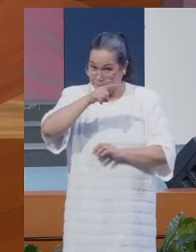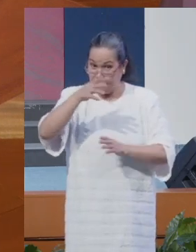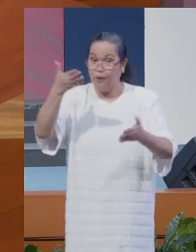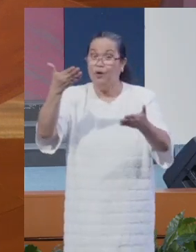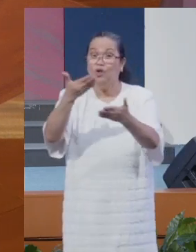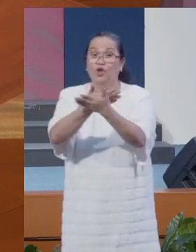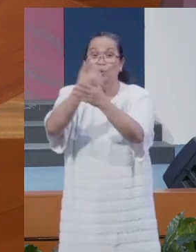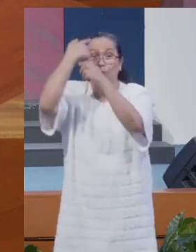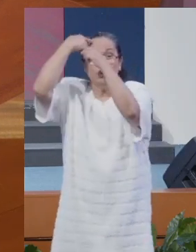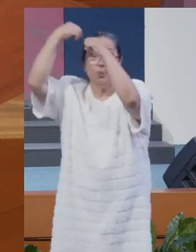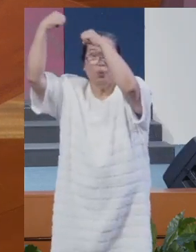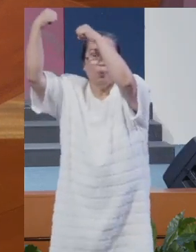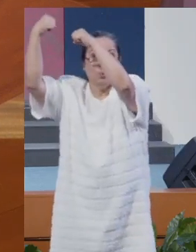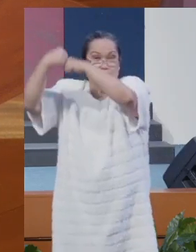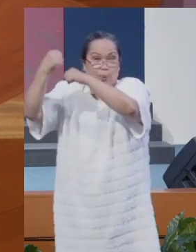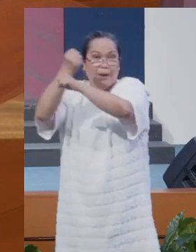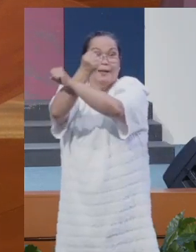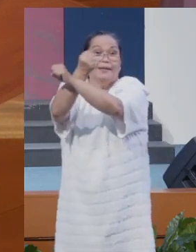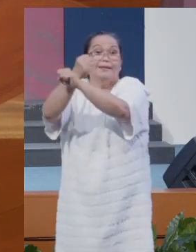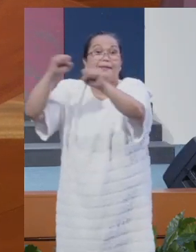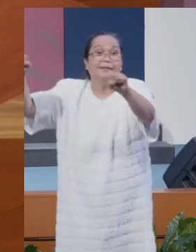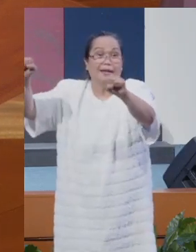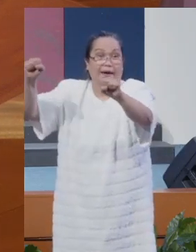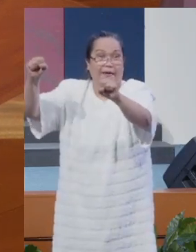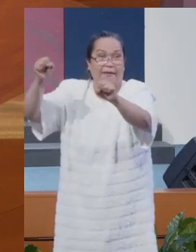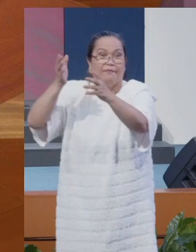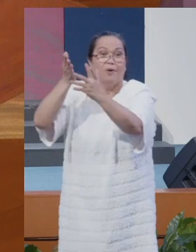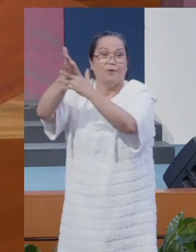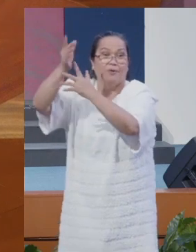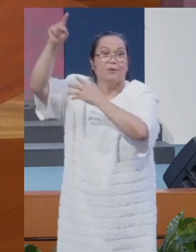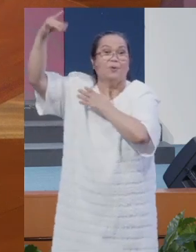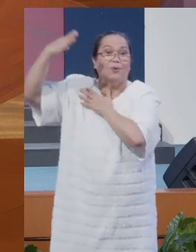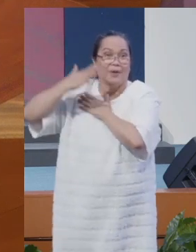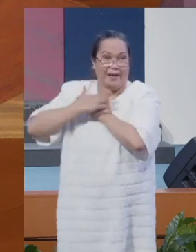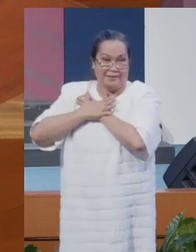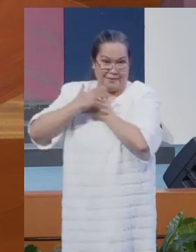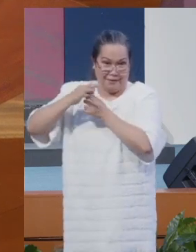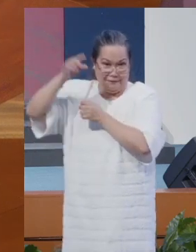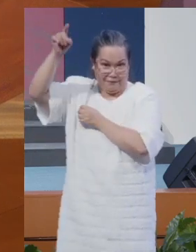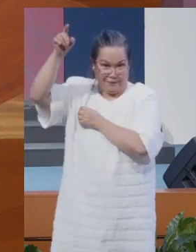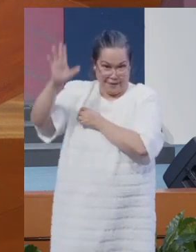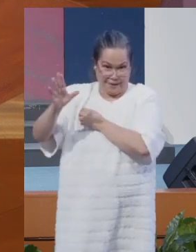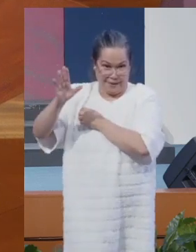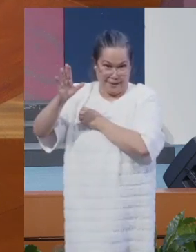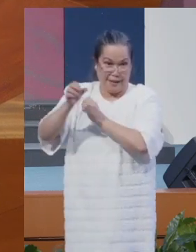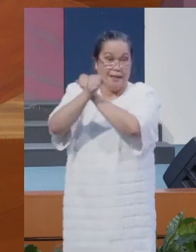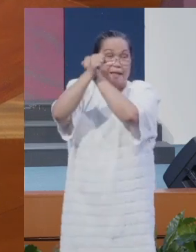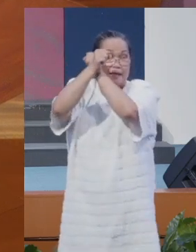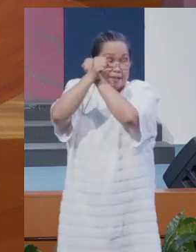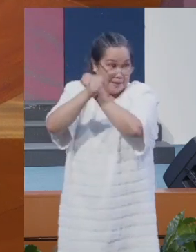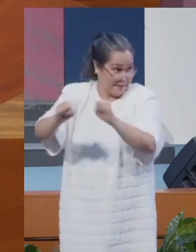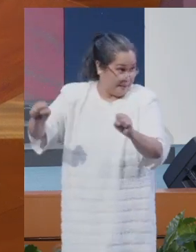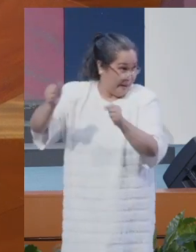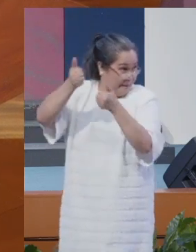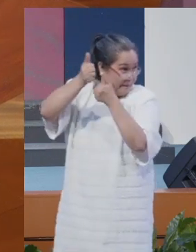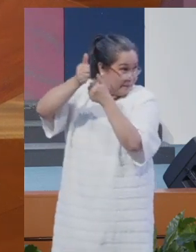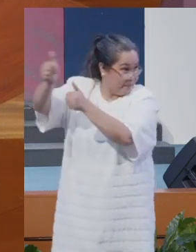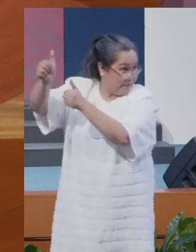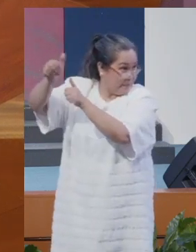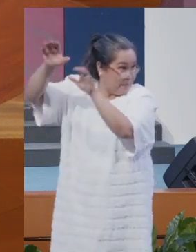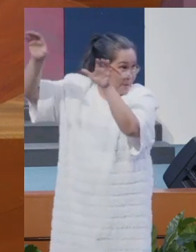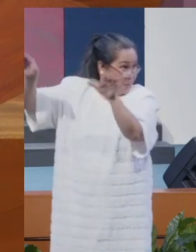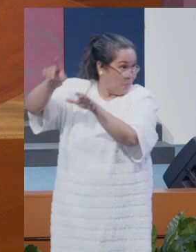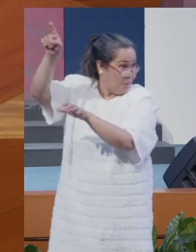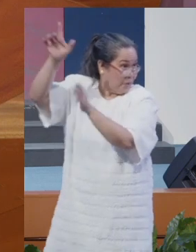covenant. Kaligtasan ayon sa pangako ng Diyos. Kaligtasan na nakabase sa gawain